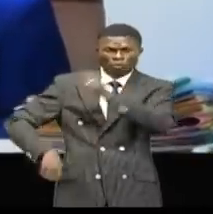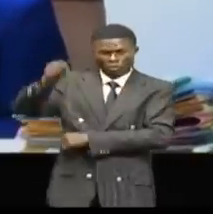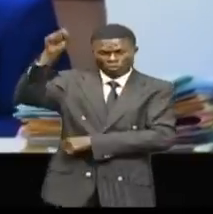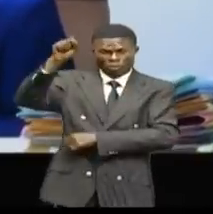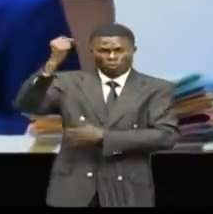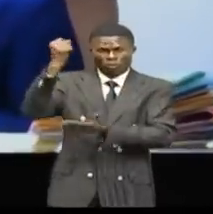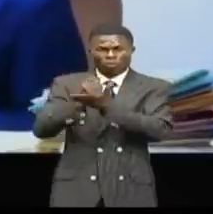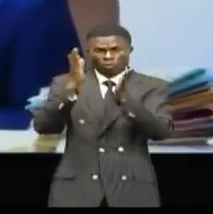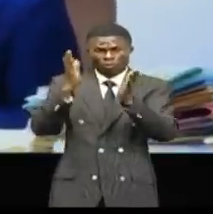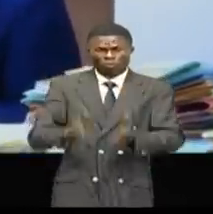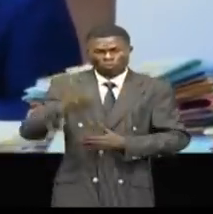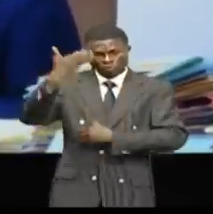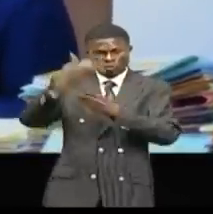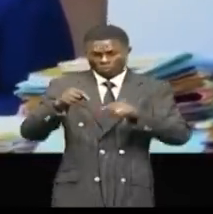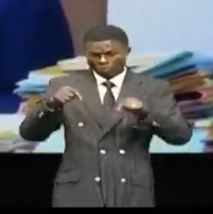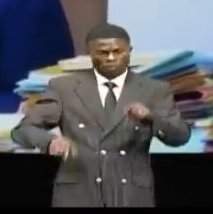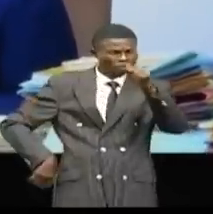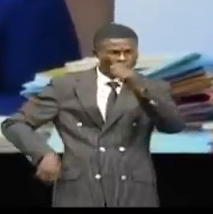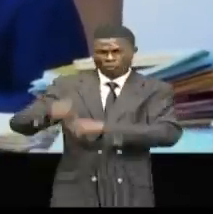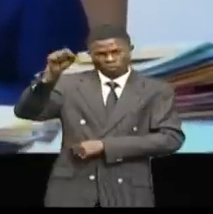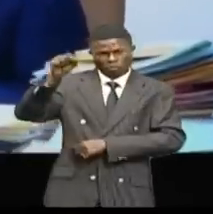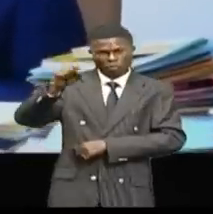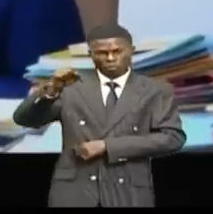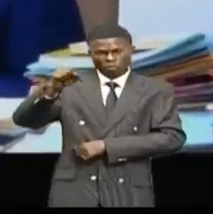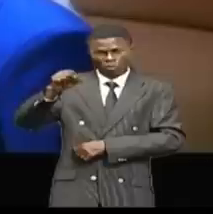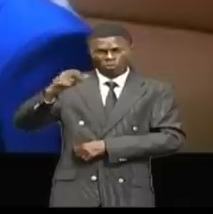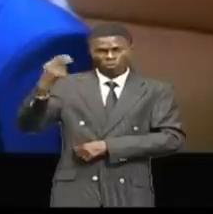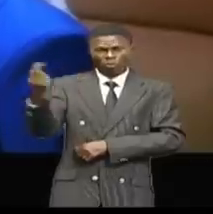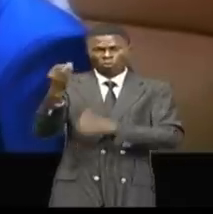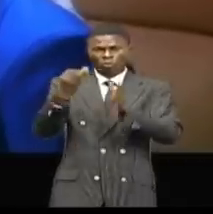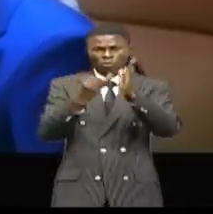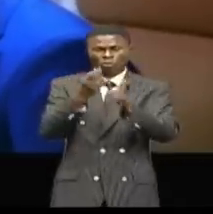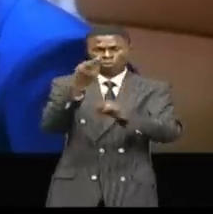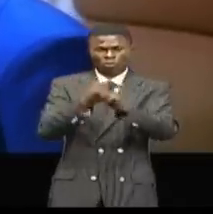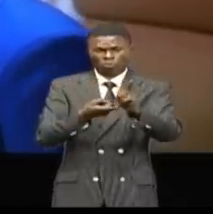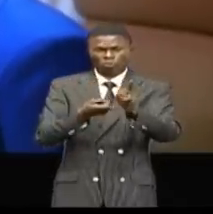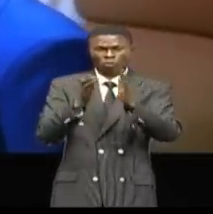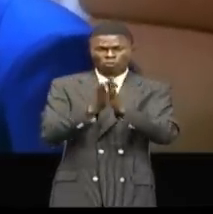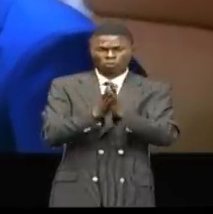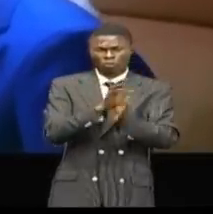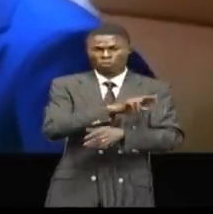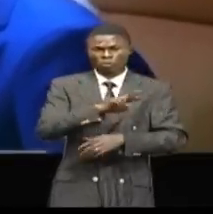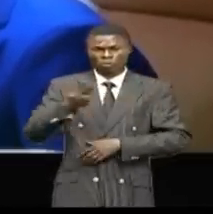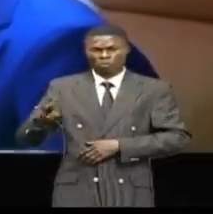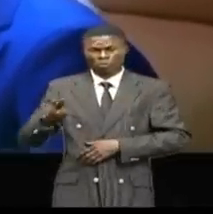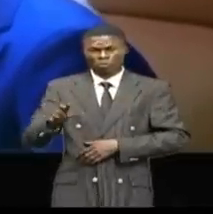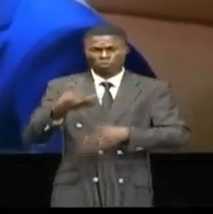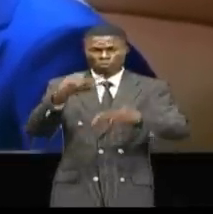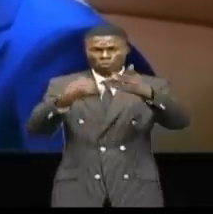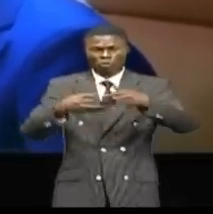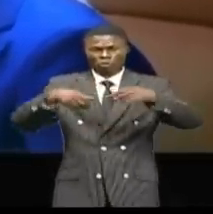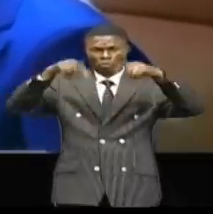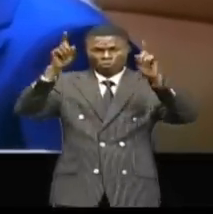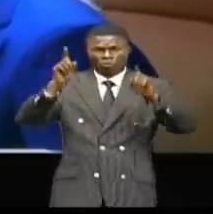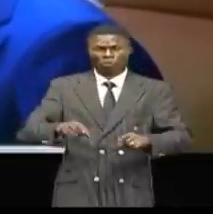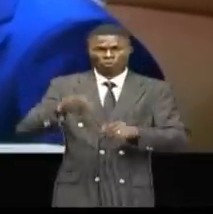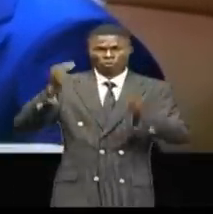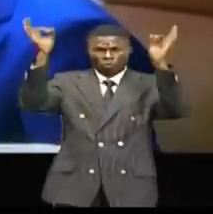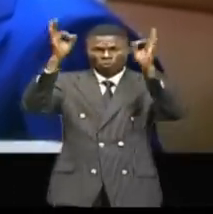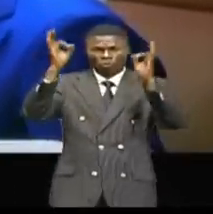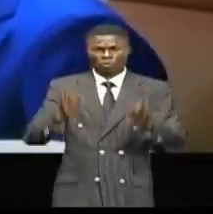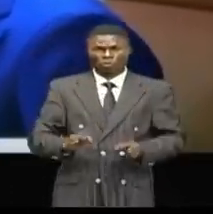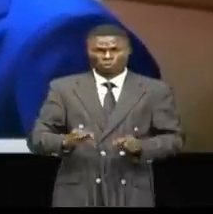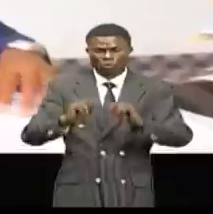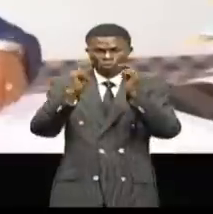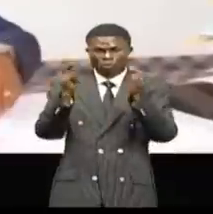en République démocratique du Congo. La tenue le 27 octobre 2022 des activités de la 8e édition du Forum du réseau